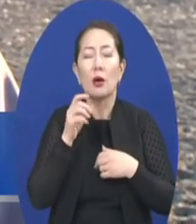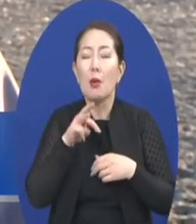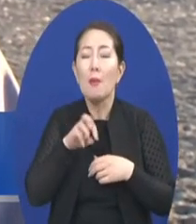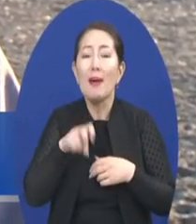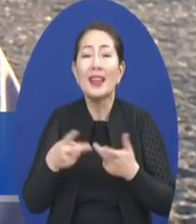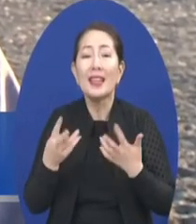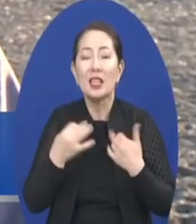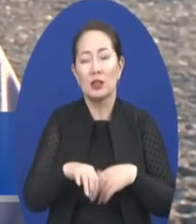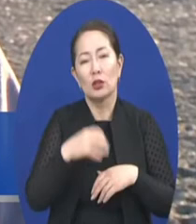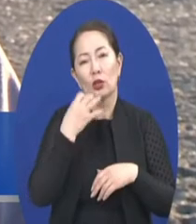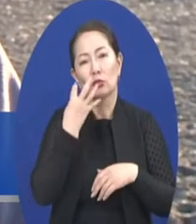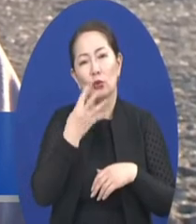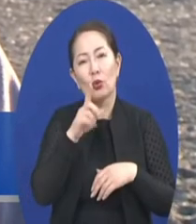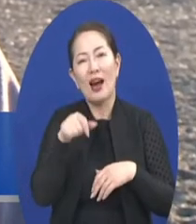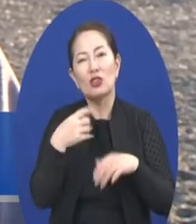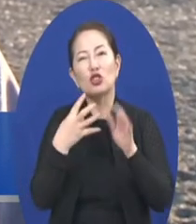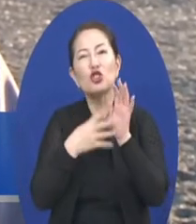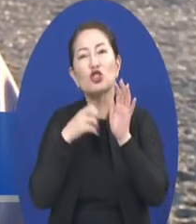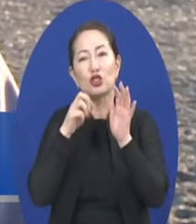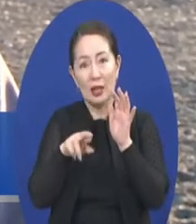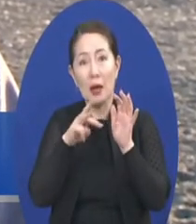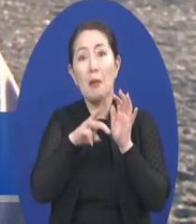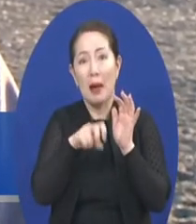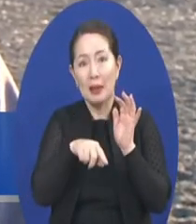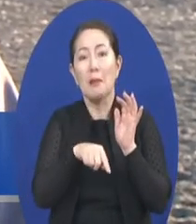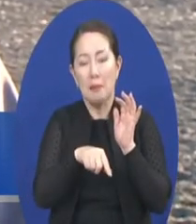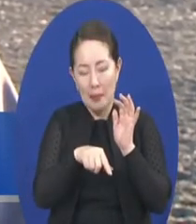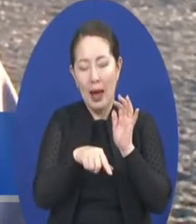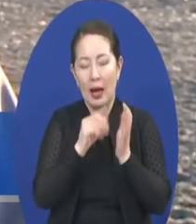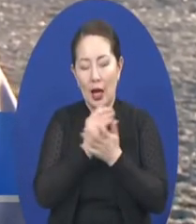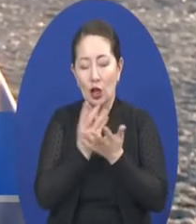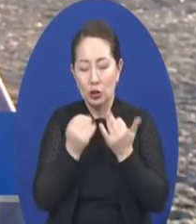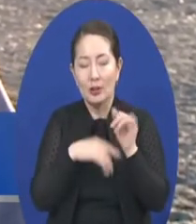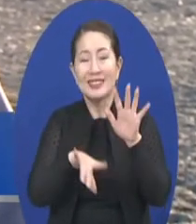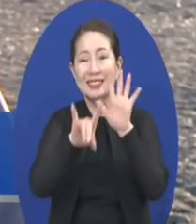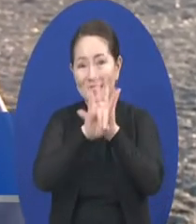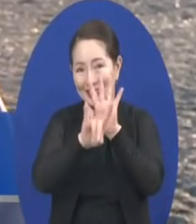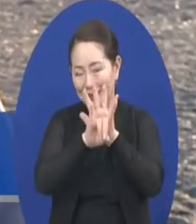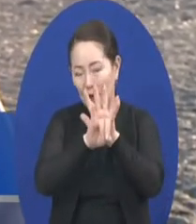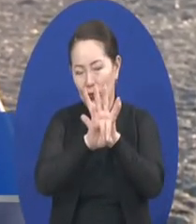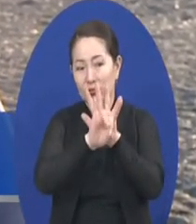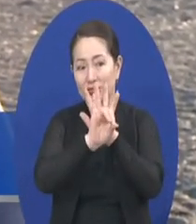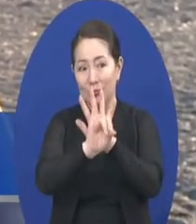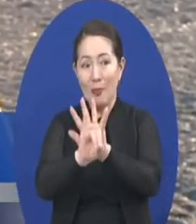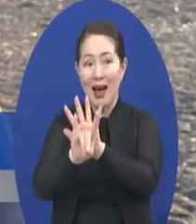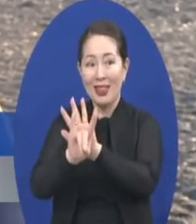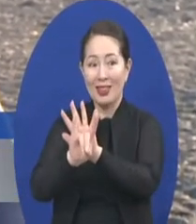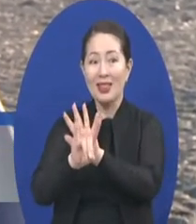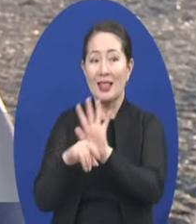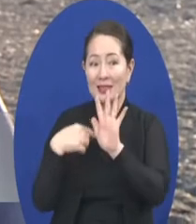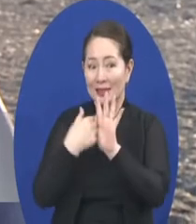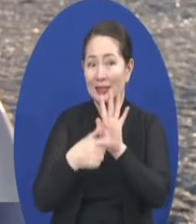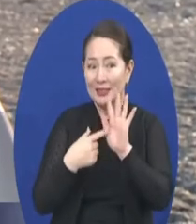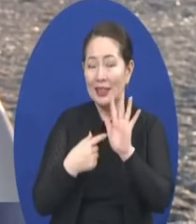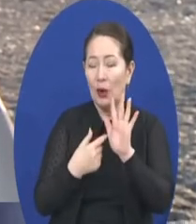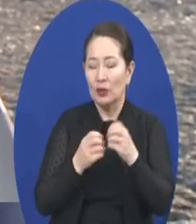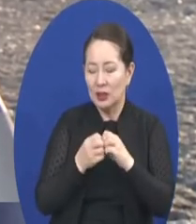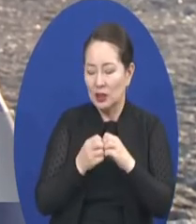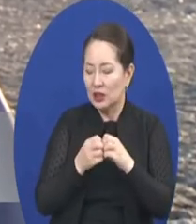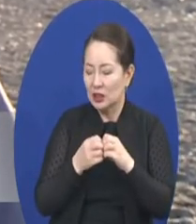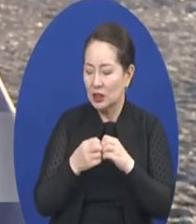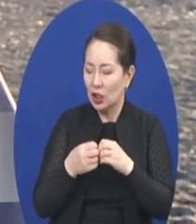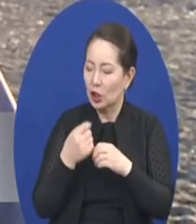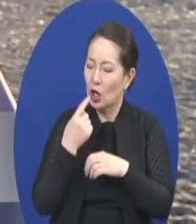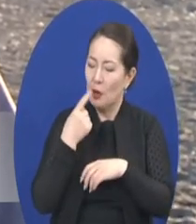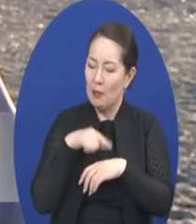талгаа сая мал тоосон. За 5 төрөл дээр нь өсгсөн. Үндлэгэд хэрлэн сум маань одоо устдаа нэг 2 дугаар байна.